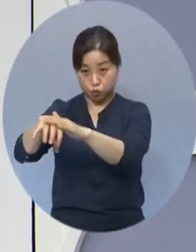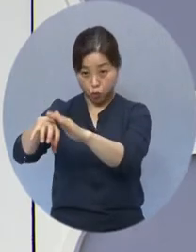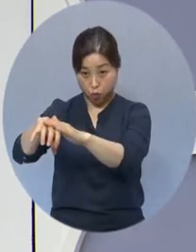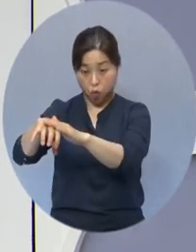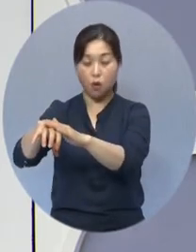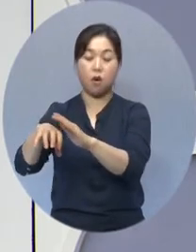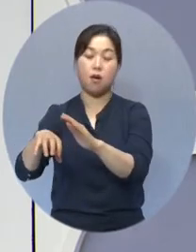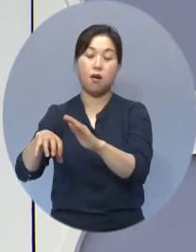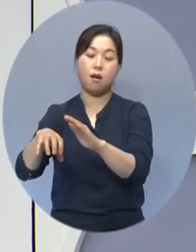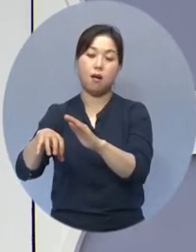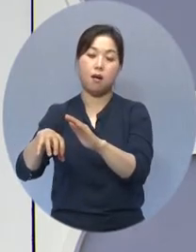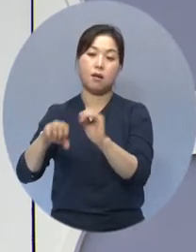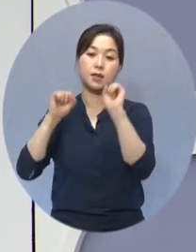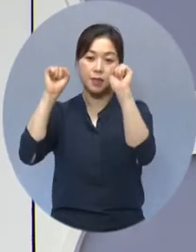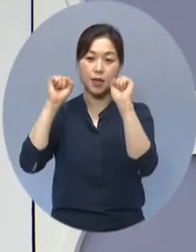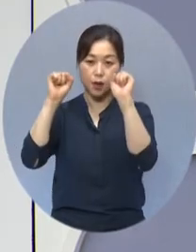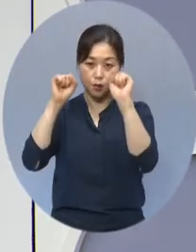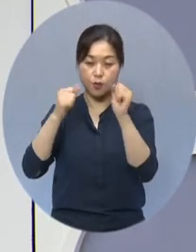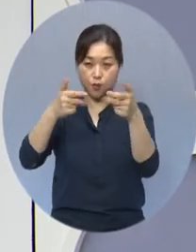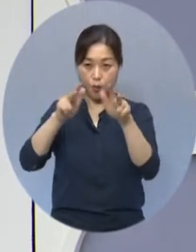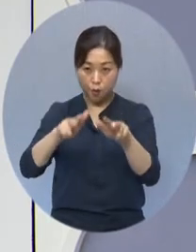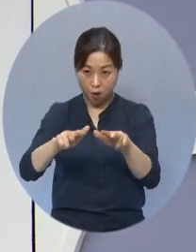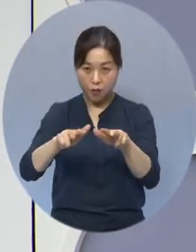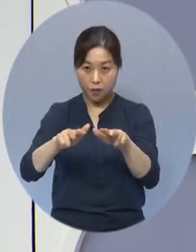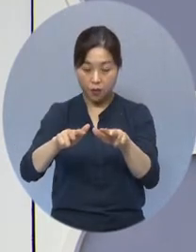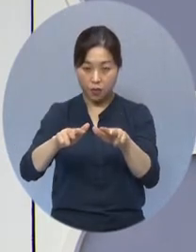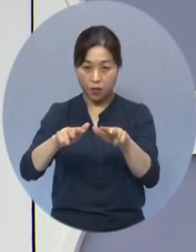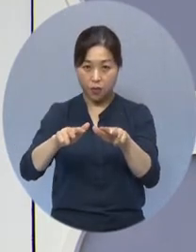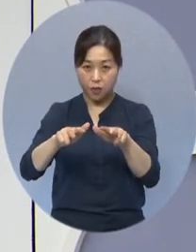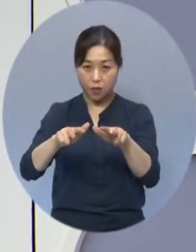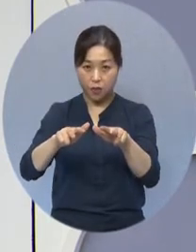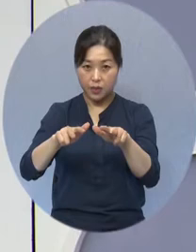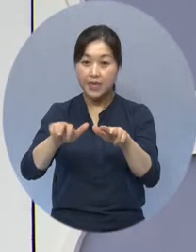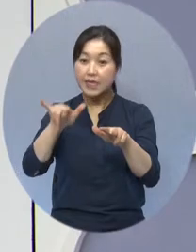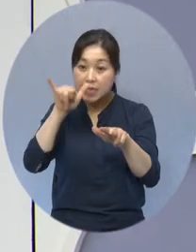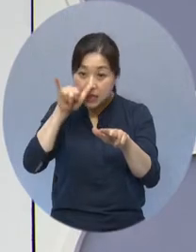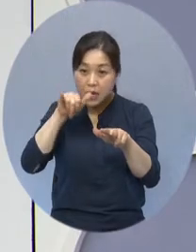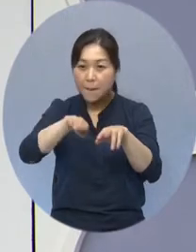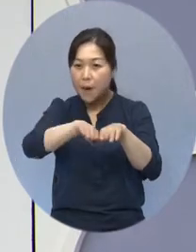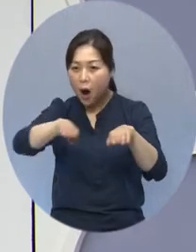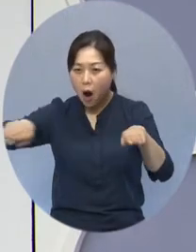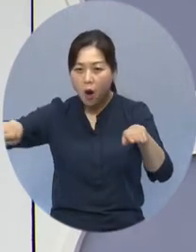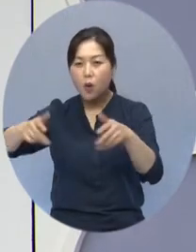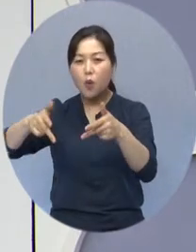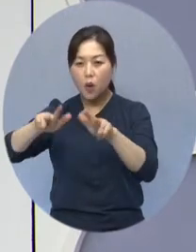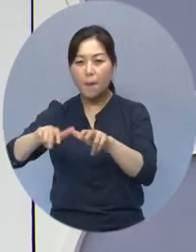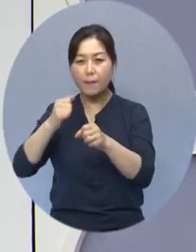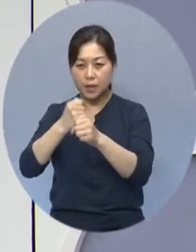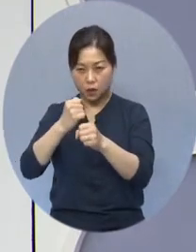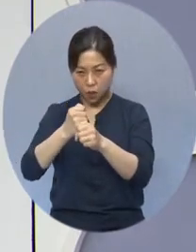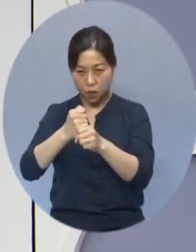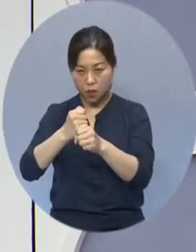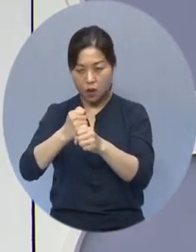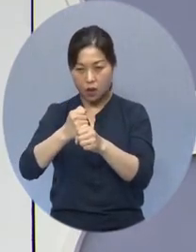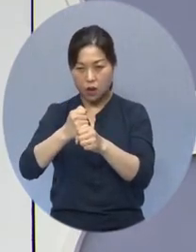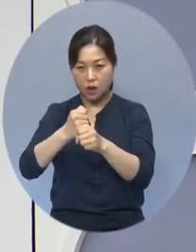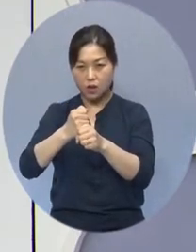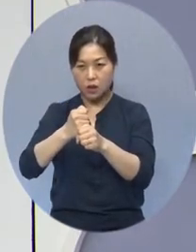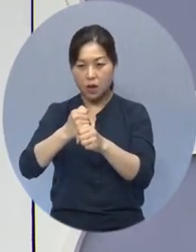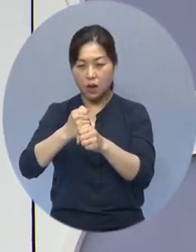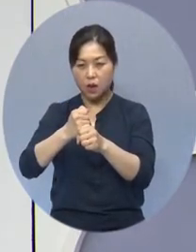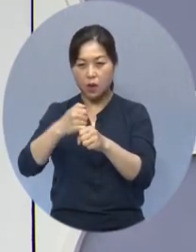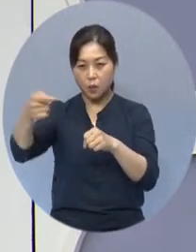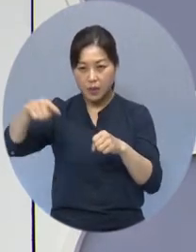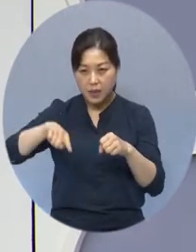어떤 평면공원으로 지금 만들어주고 있거든요. 그래서 이제 그 평면공원. 그 다음에 이제 조금 더 내려가다